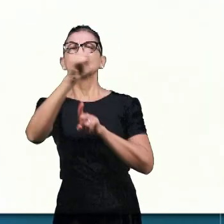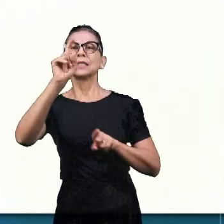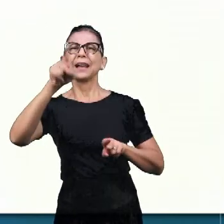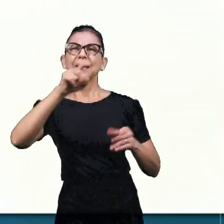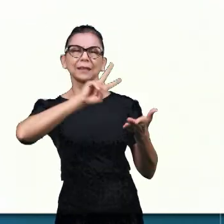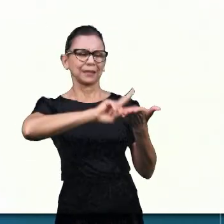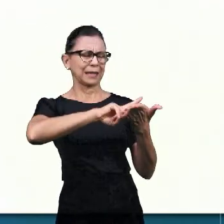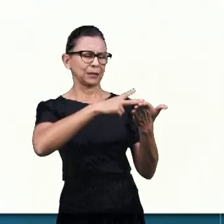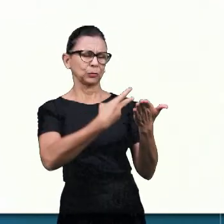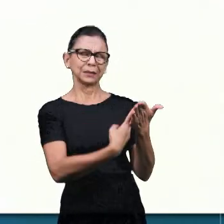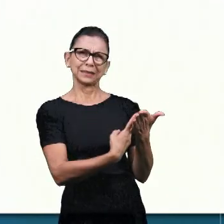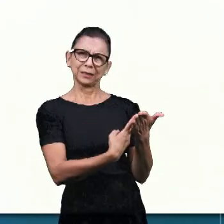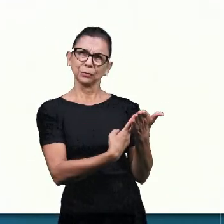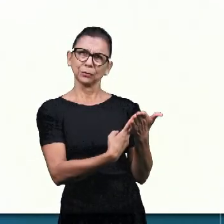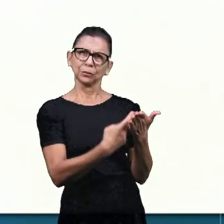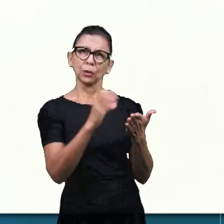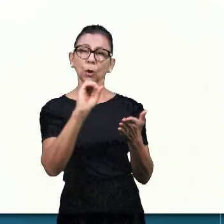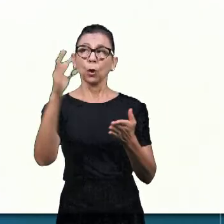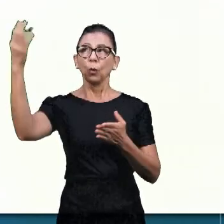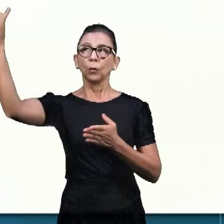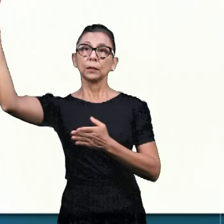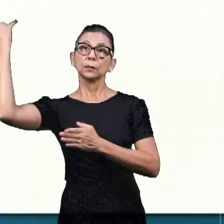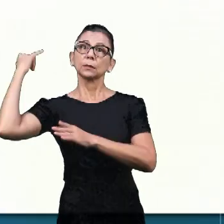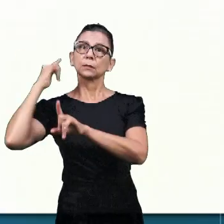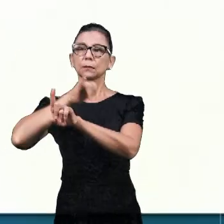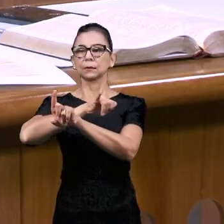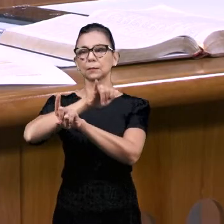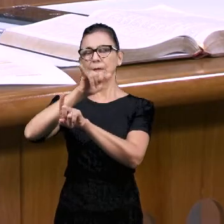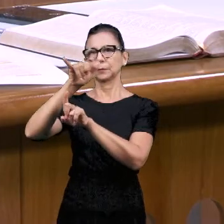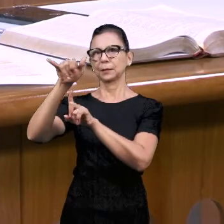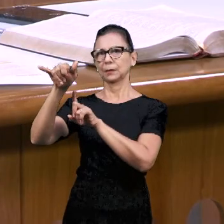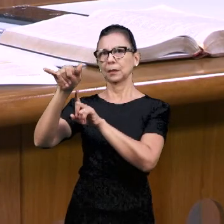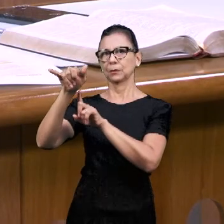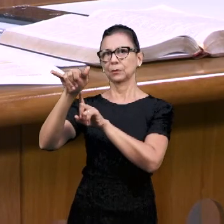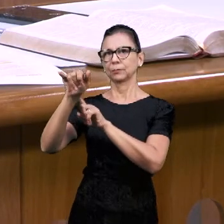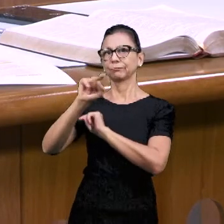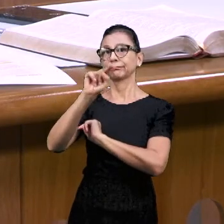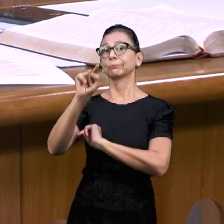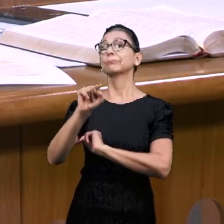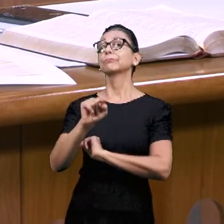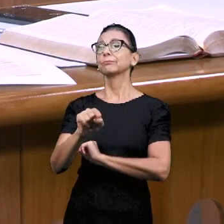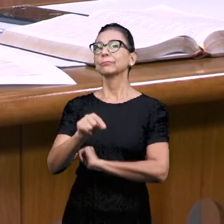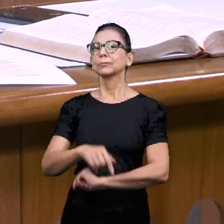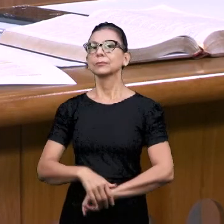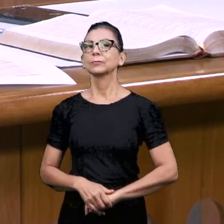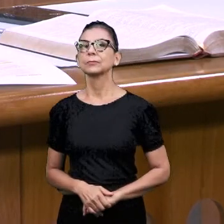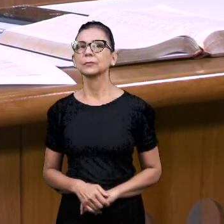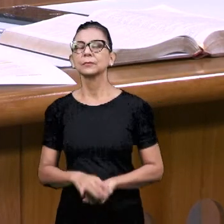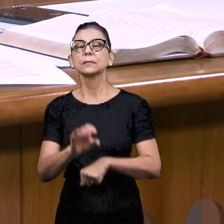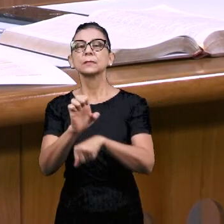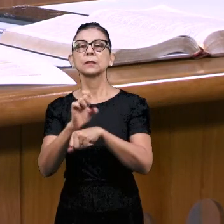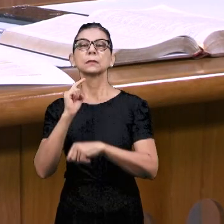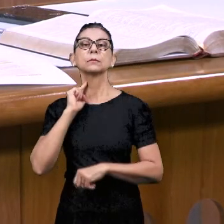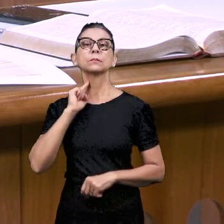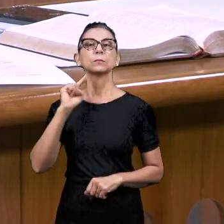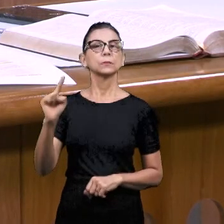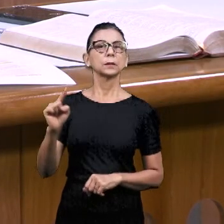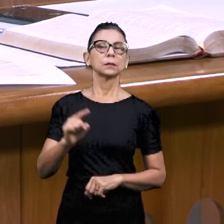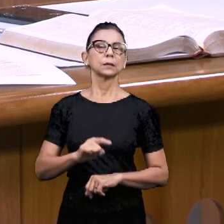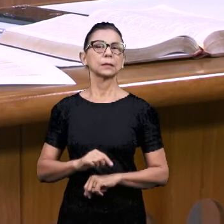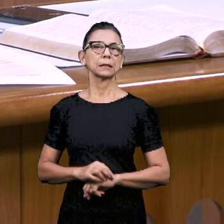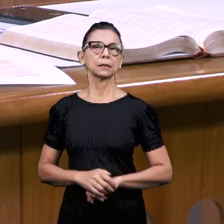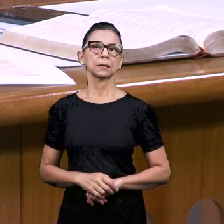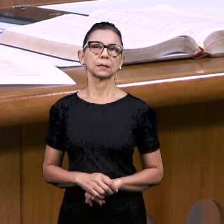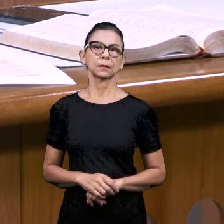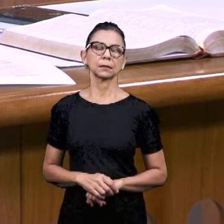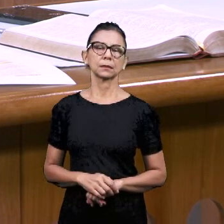ou interprété? Très bien. La 3.6 va être répondue dans l'état de Minas Gerais. Et